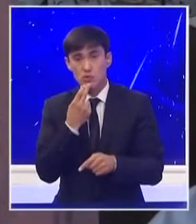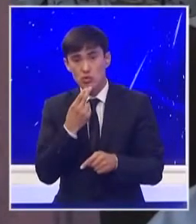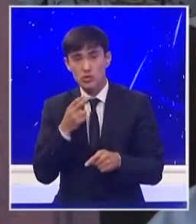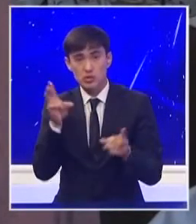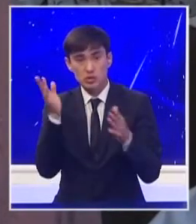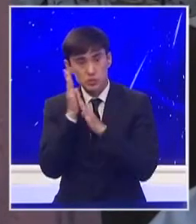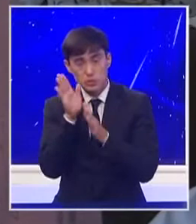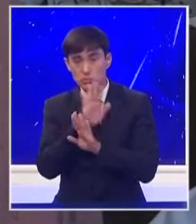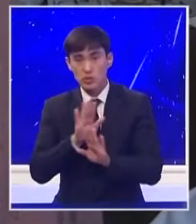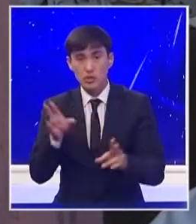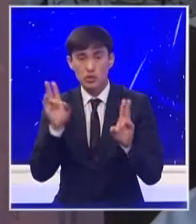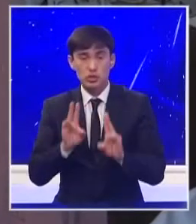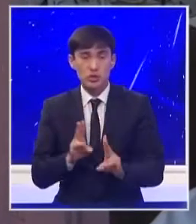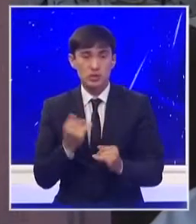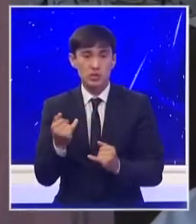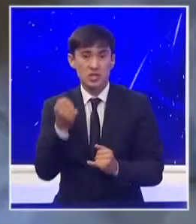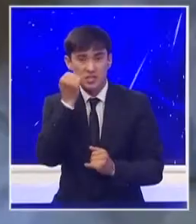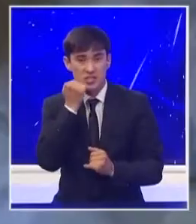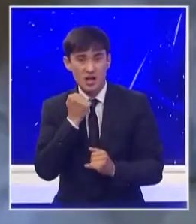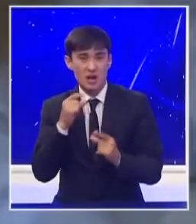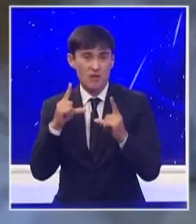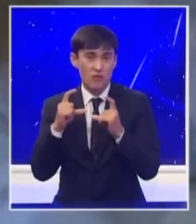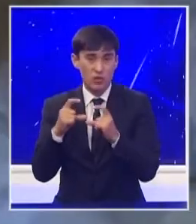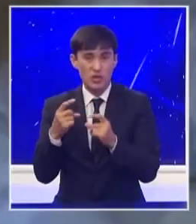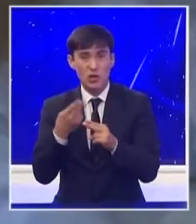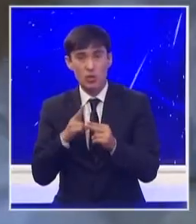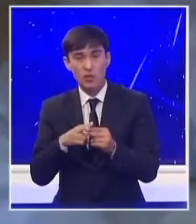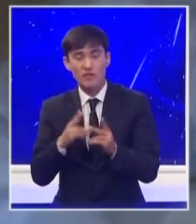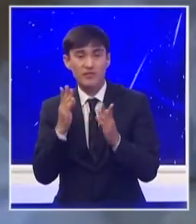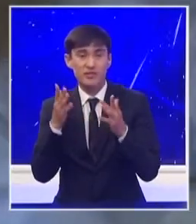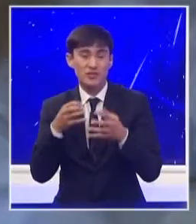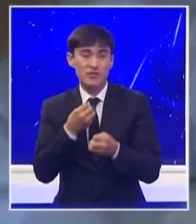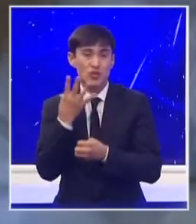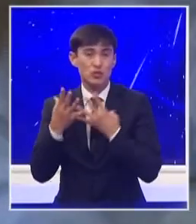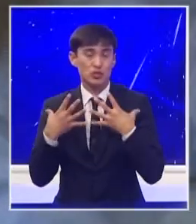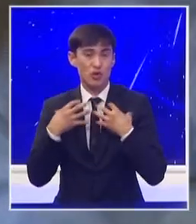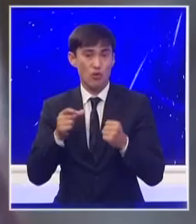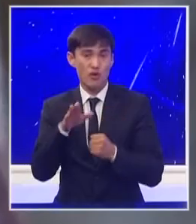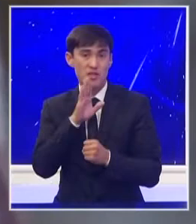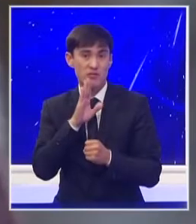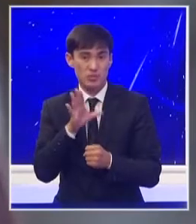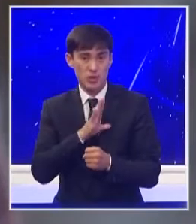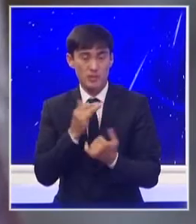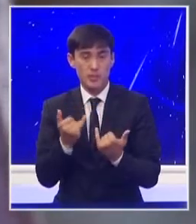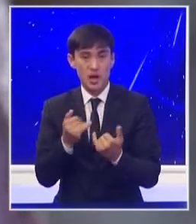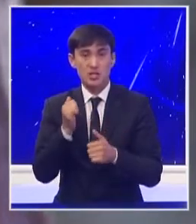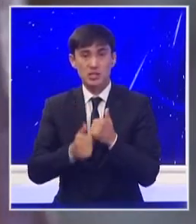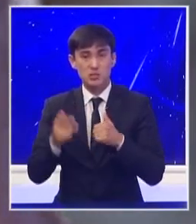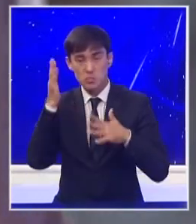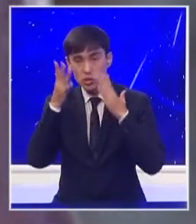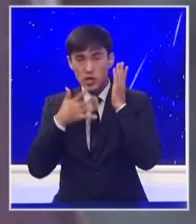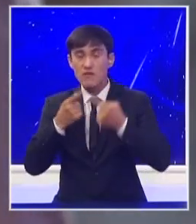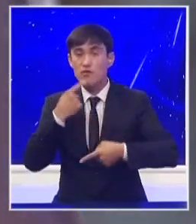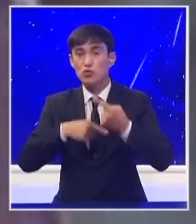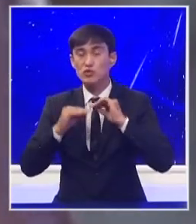ночами. Единственное ее отдушина – старые детские фотоснимки, на которых она выглядит цветущей и здоровой девчушкой. И каждый раз Алтынай мечтает